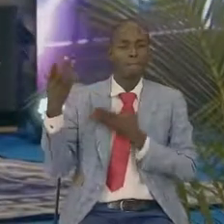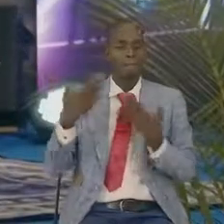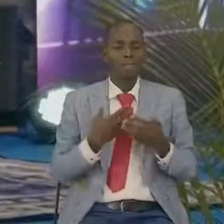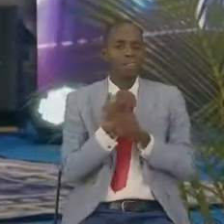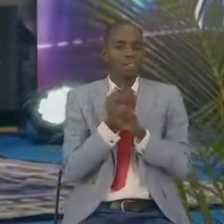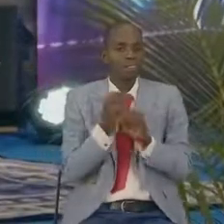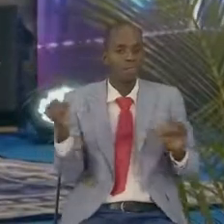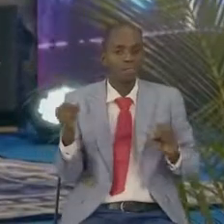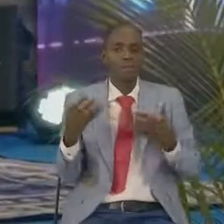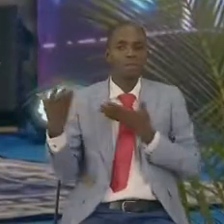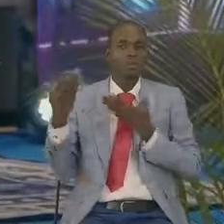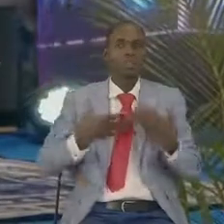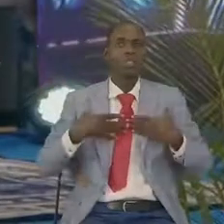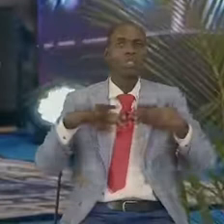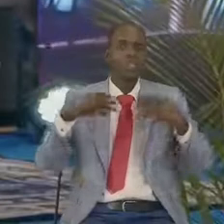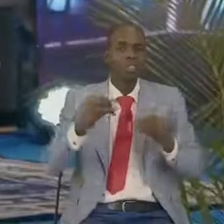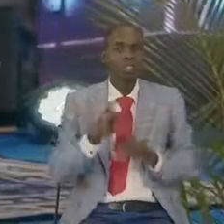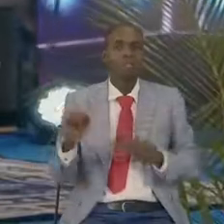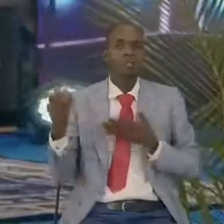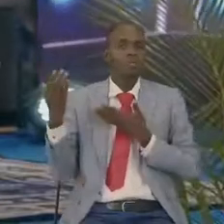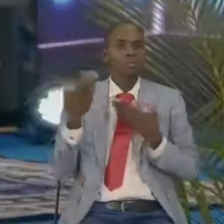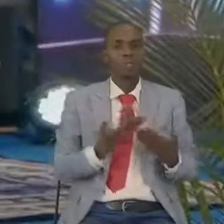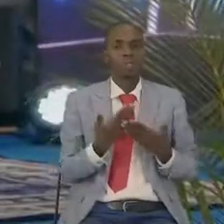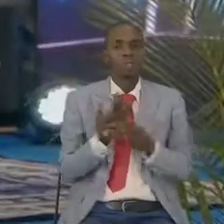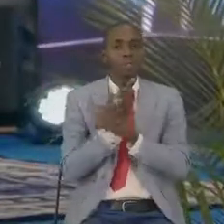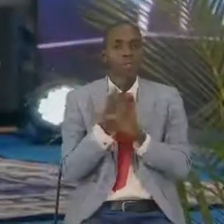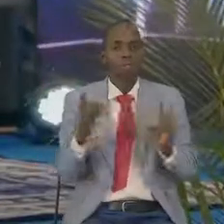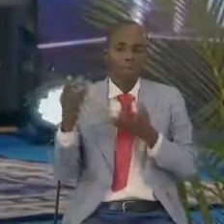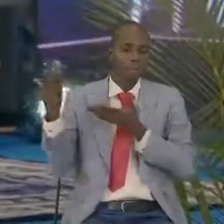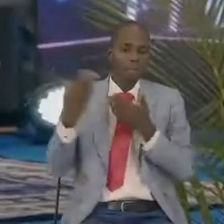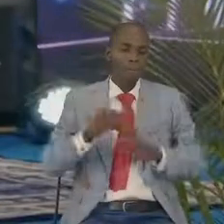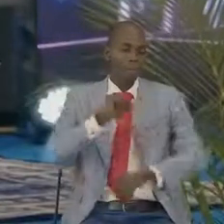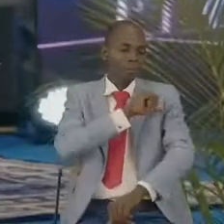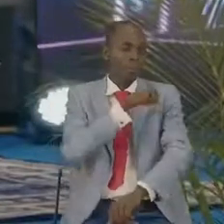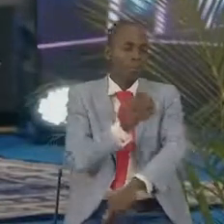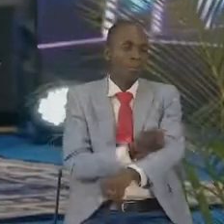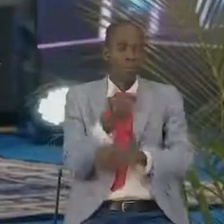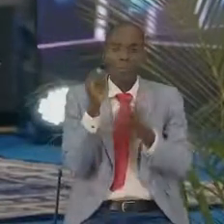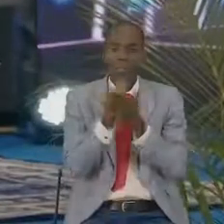guérison, il apporte la délivrance et il apporte l'autorité. Rien